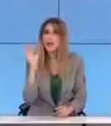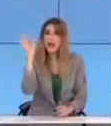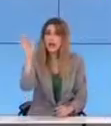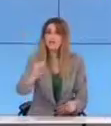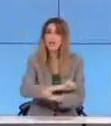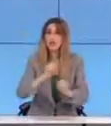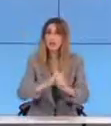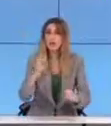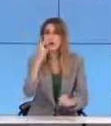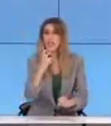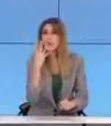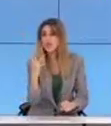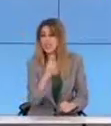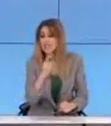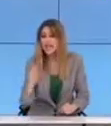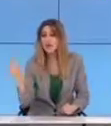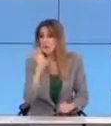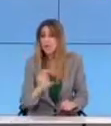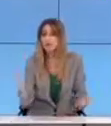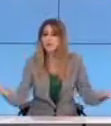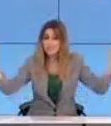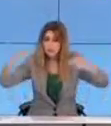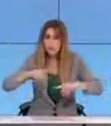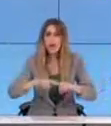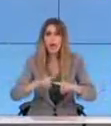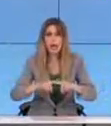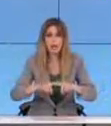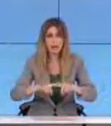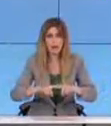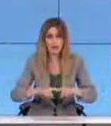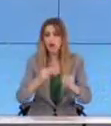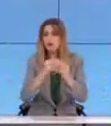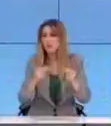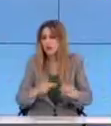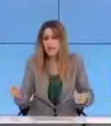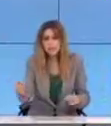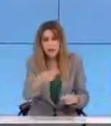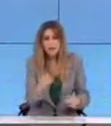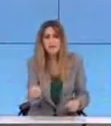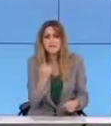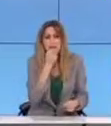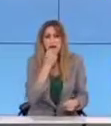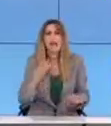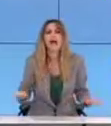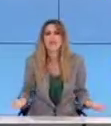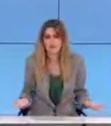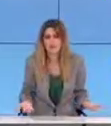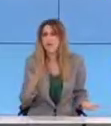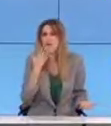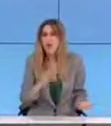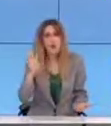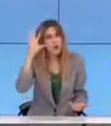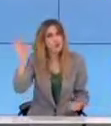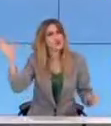24 εκατομμυρίων αφίξεων. Τελικά φάνηκε ότι πέσατε έξω. Πέσατε έξω διότι ο στόχος αυτός επιτέχθη